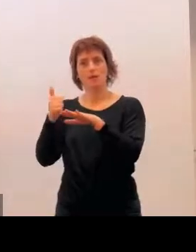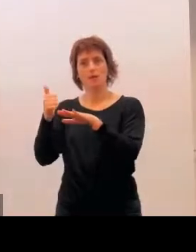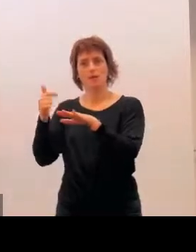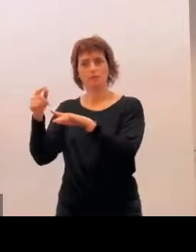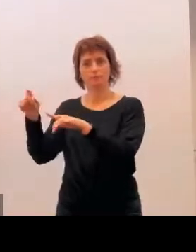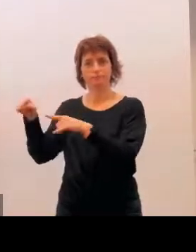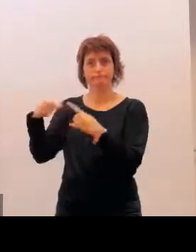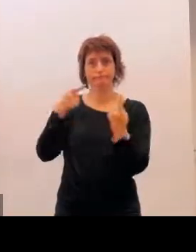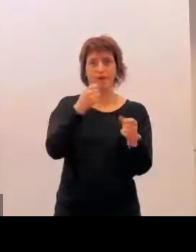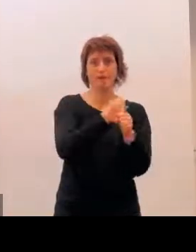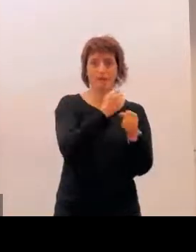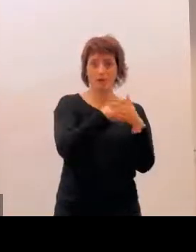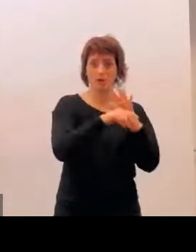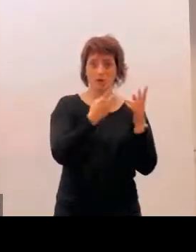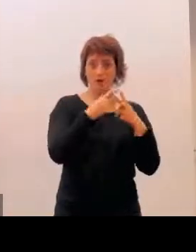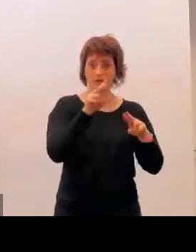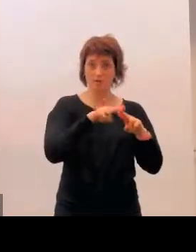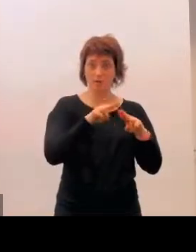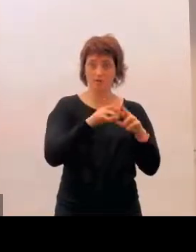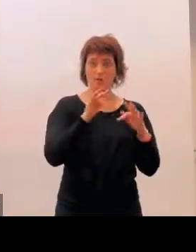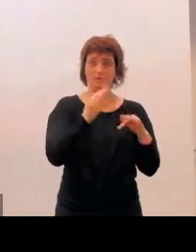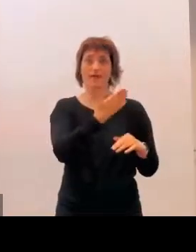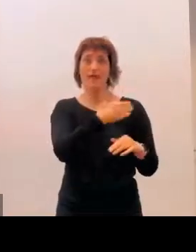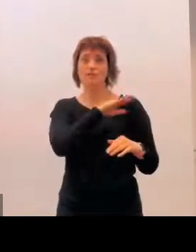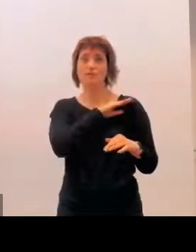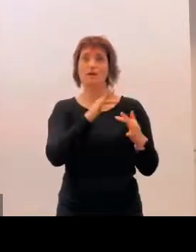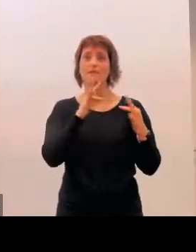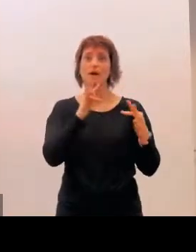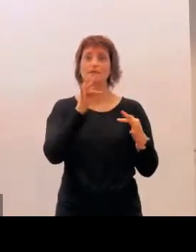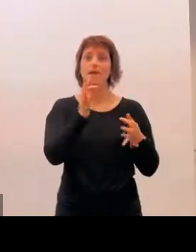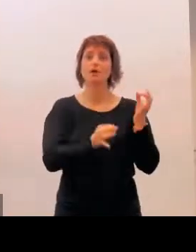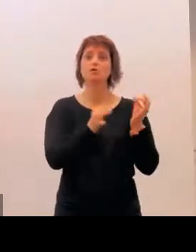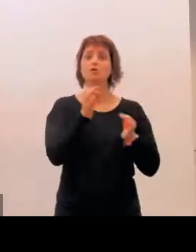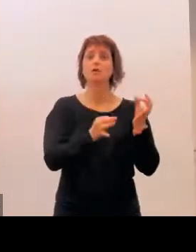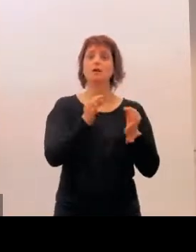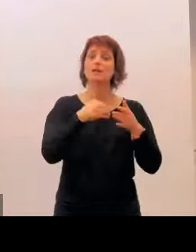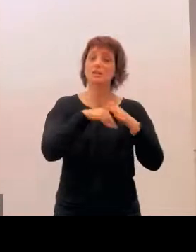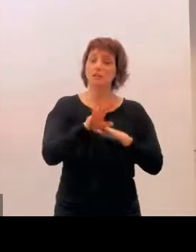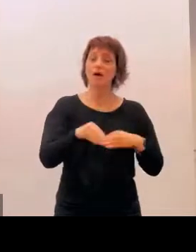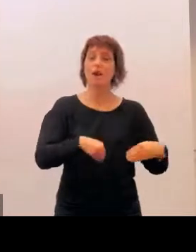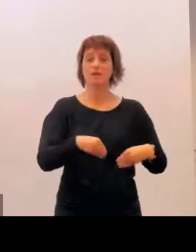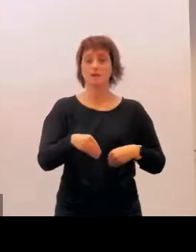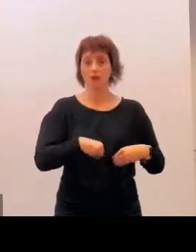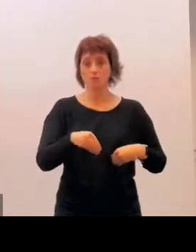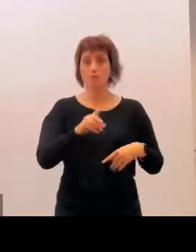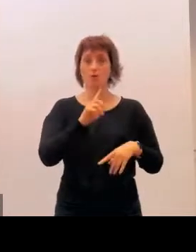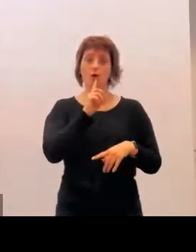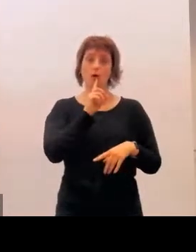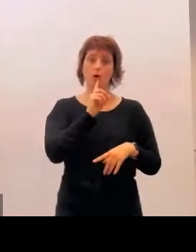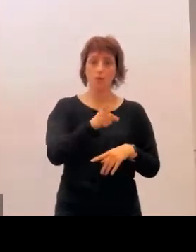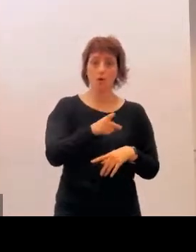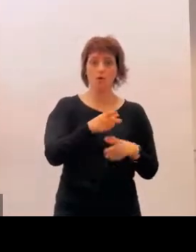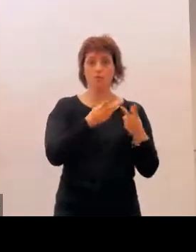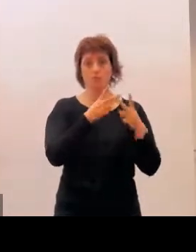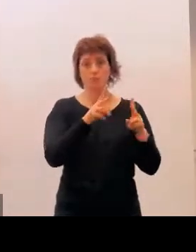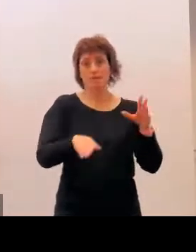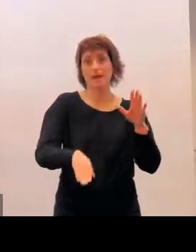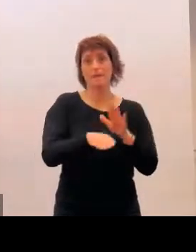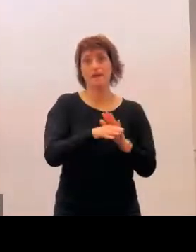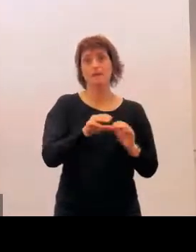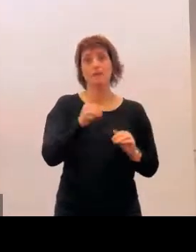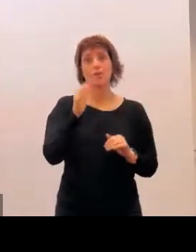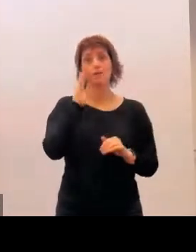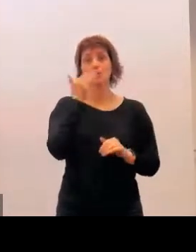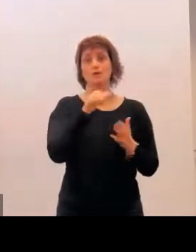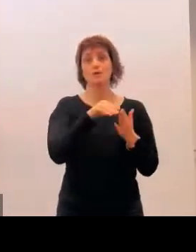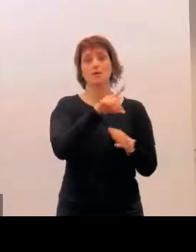fonctions de responsable des affaires juridiques au sein de la direction des affaires juridiques, commandes publiques et assemblées à compter du 1er janvier